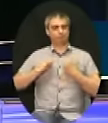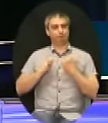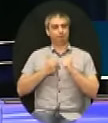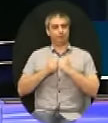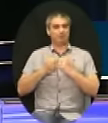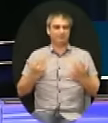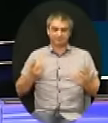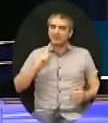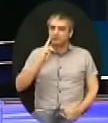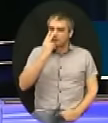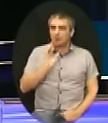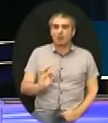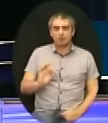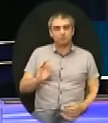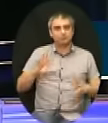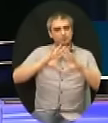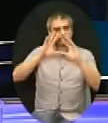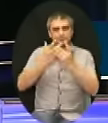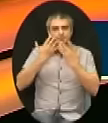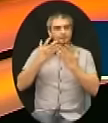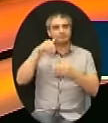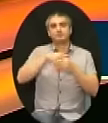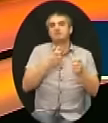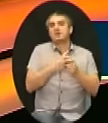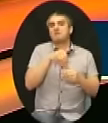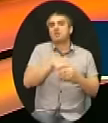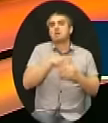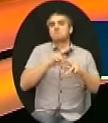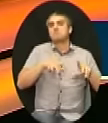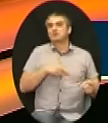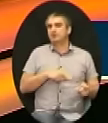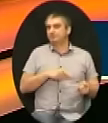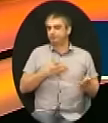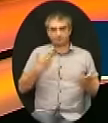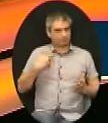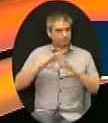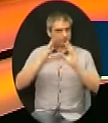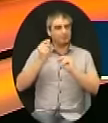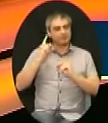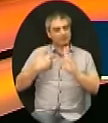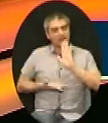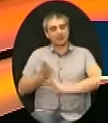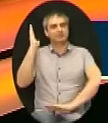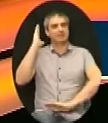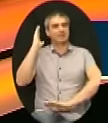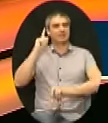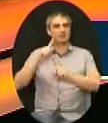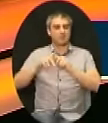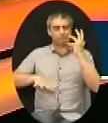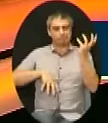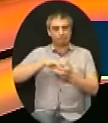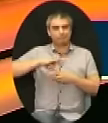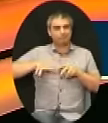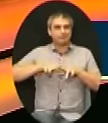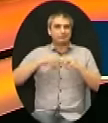חושב שצריך לראות, הדברים יצטרכו להתבהר אצלנו במפלגה. באופן כללי אנחנו חייבים לצאת מהסמרטטת